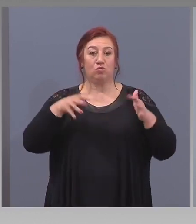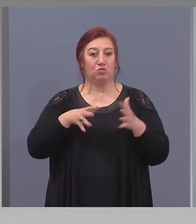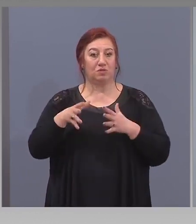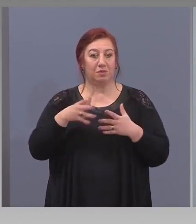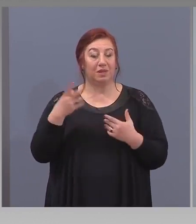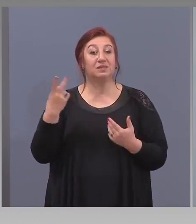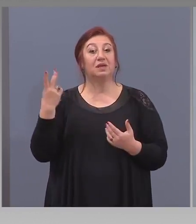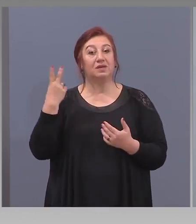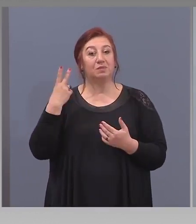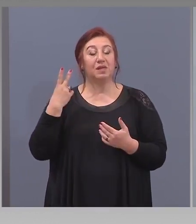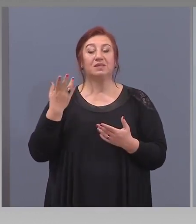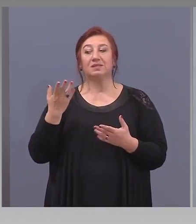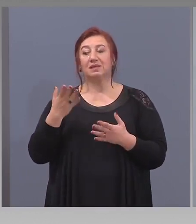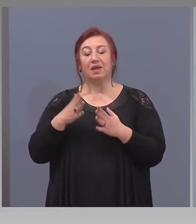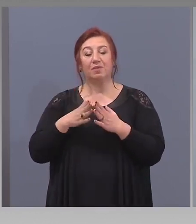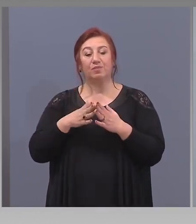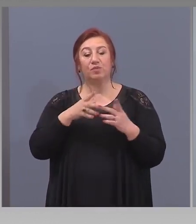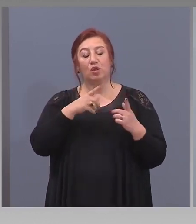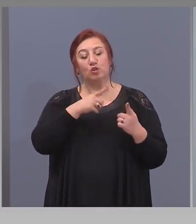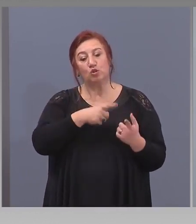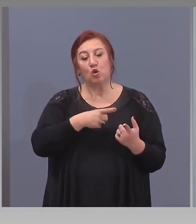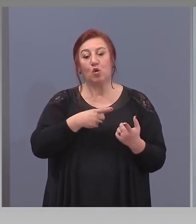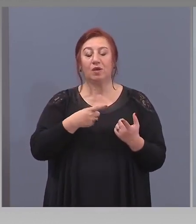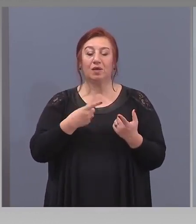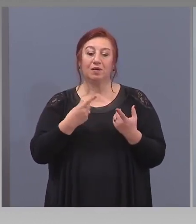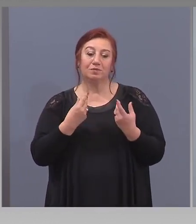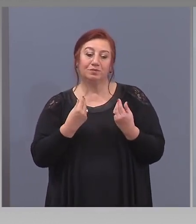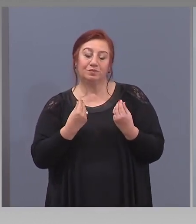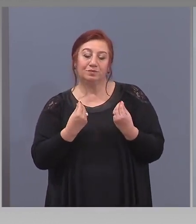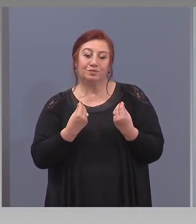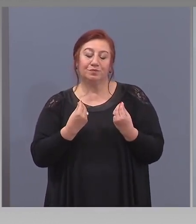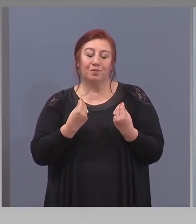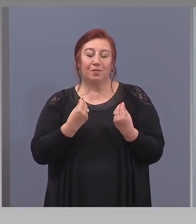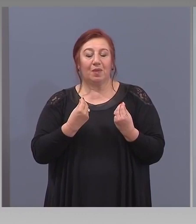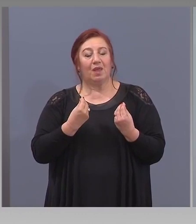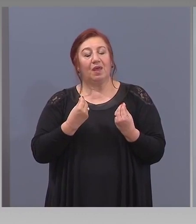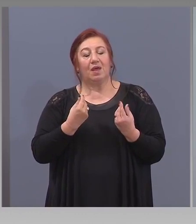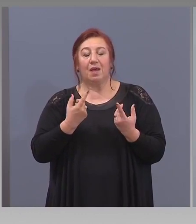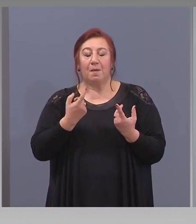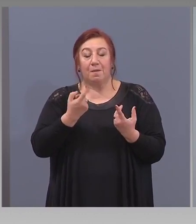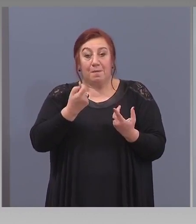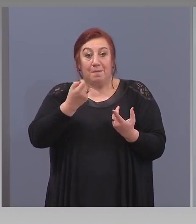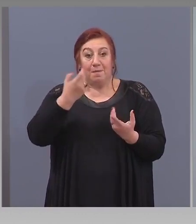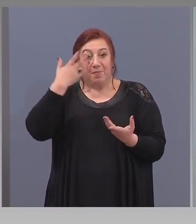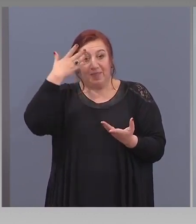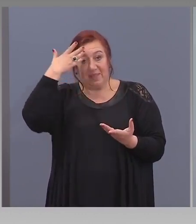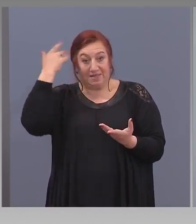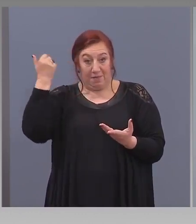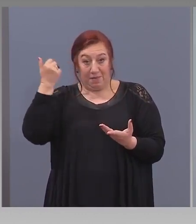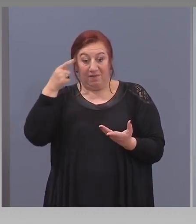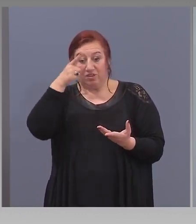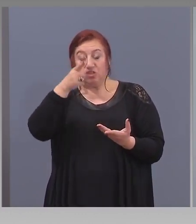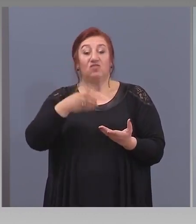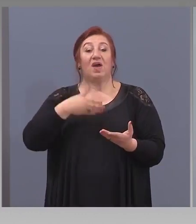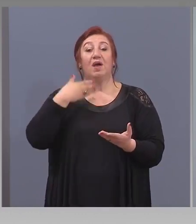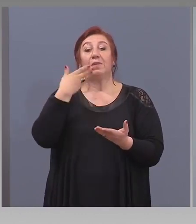дай ми вода, услужливо забрави да каже, че това е по предложение на